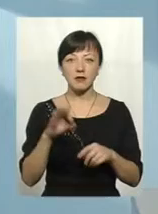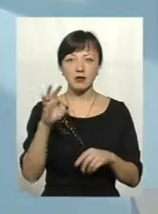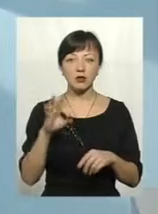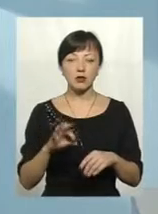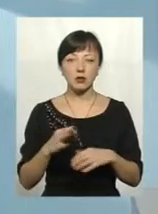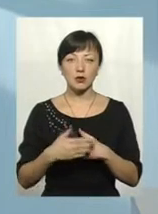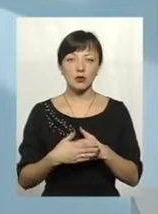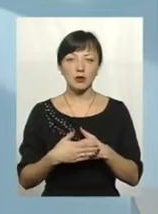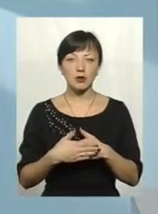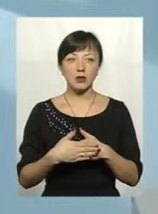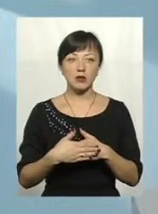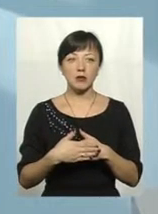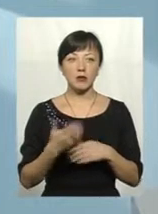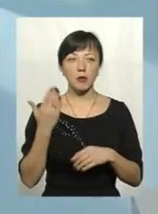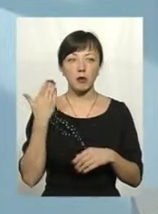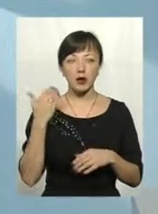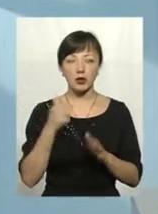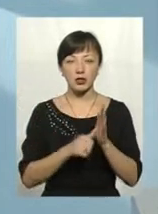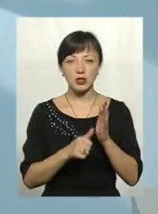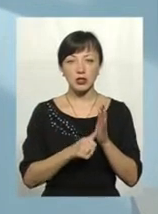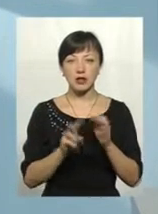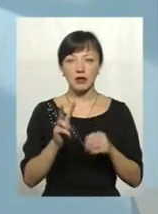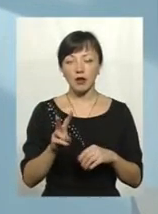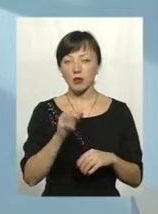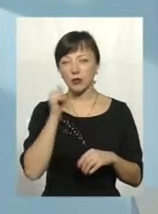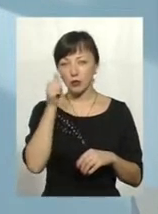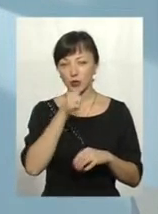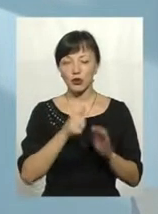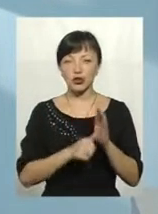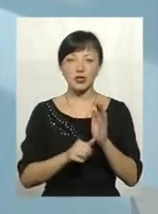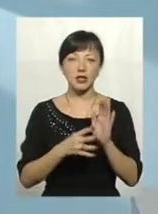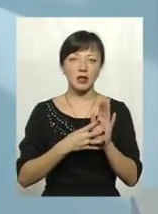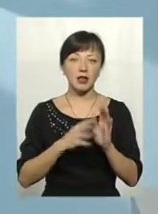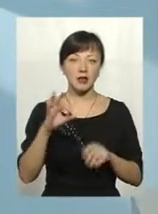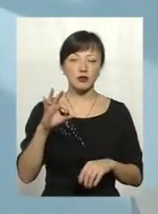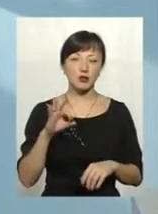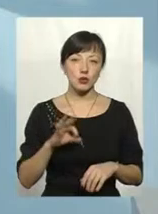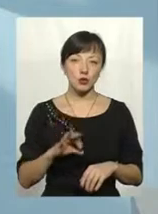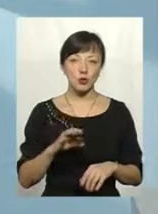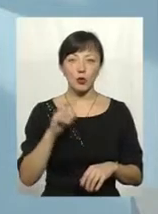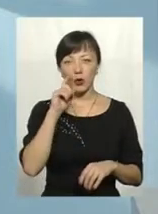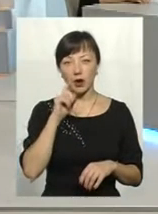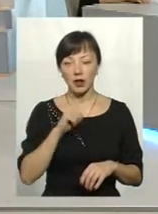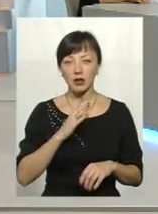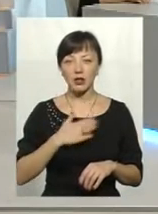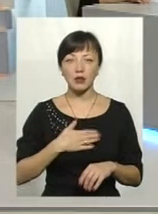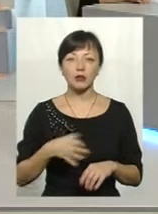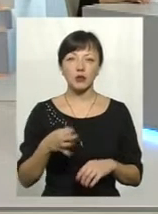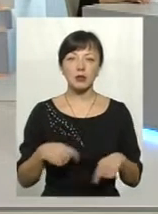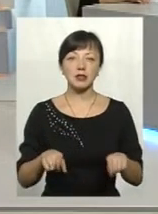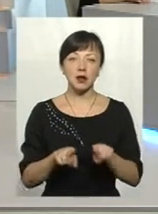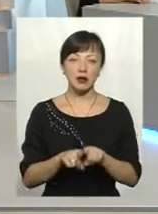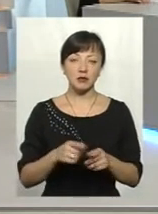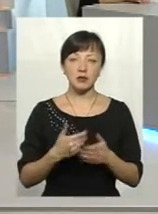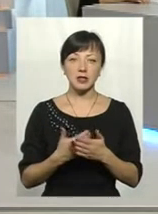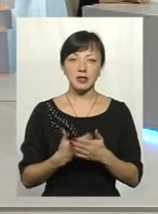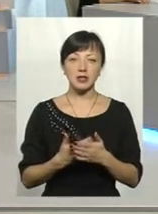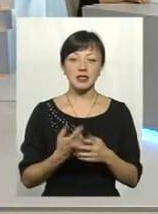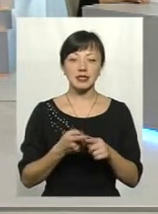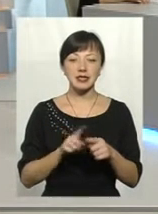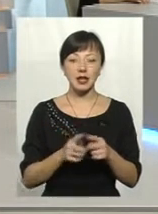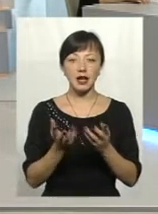сягає, попередні роки 62%, а в минулому році 69%. Ну, Україна, наша область теж так. Значить, ця